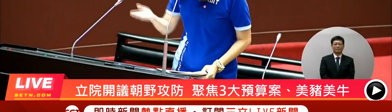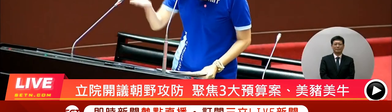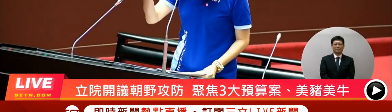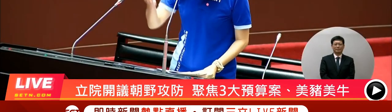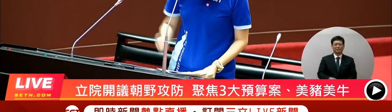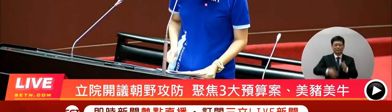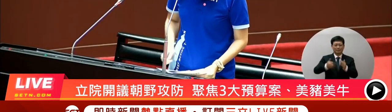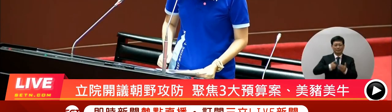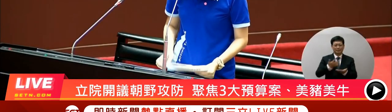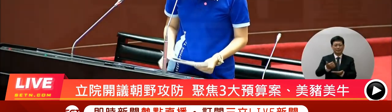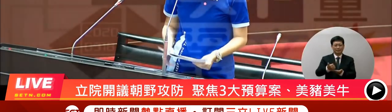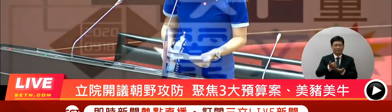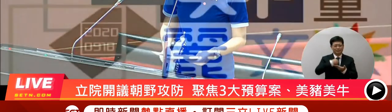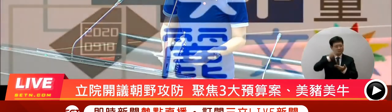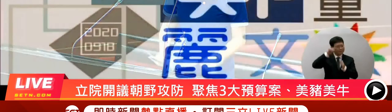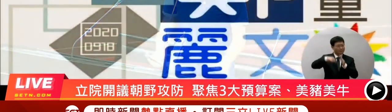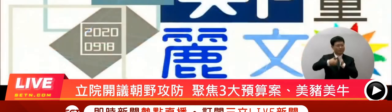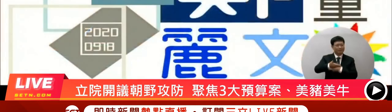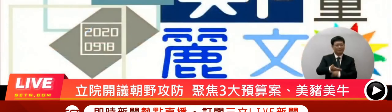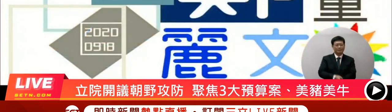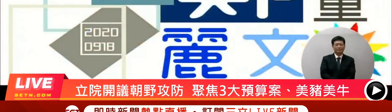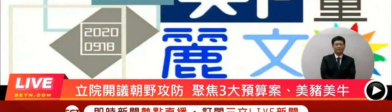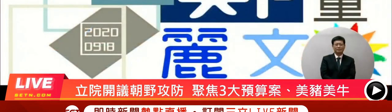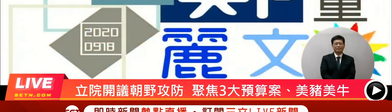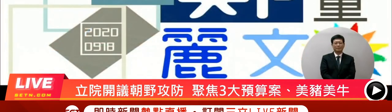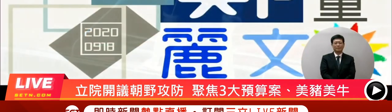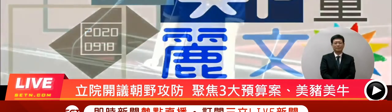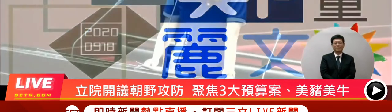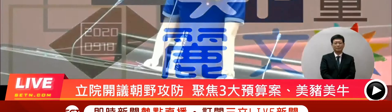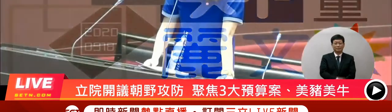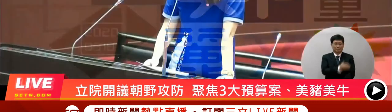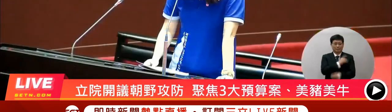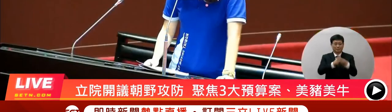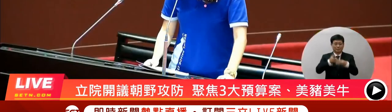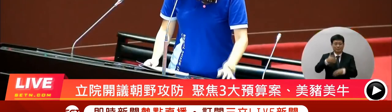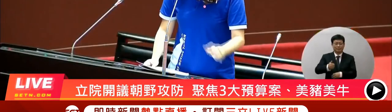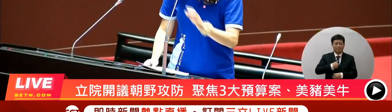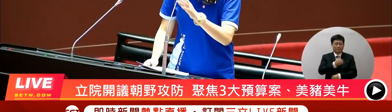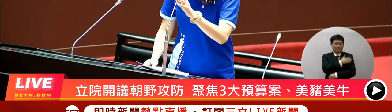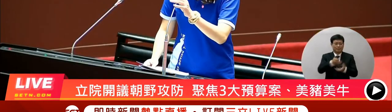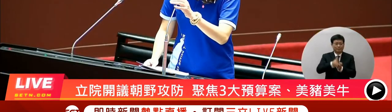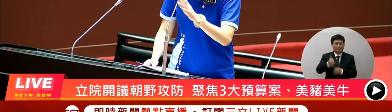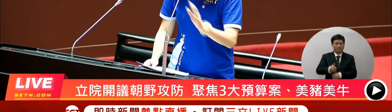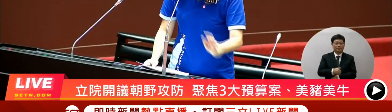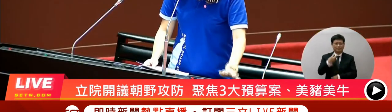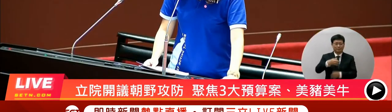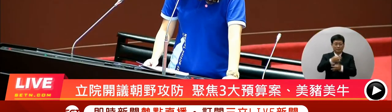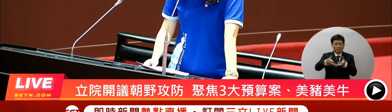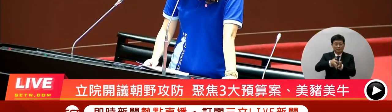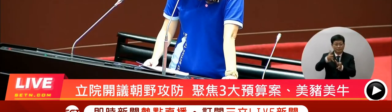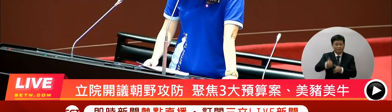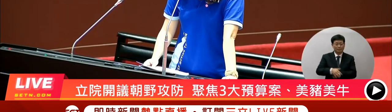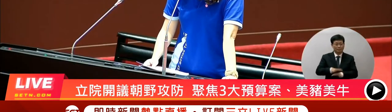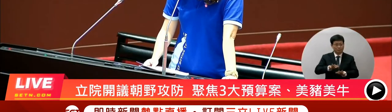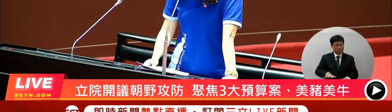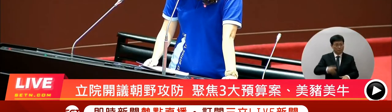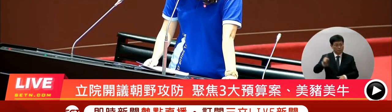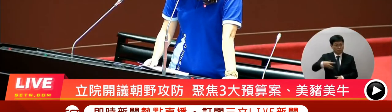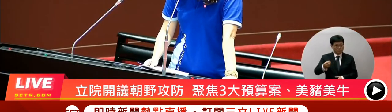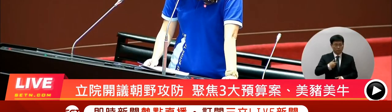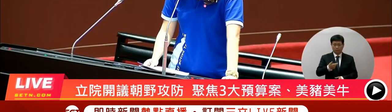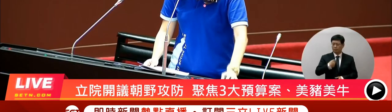院长，请。苏院长， 好，苏院长， 陈吉仲主委，陈时中部长，还有经济部长，经济部长今天没有来，